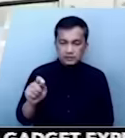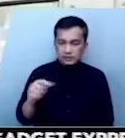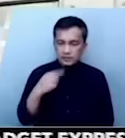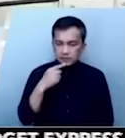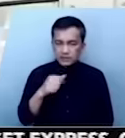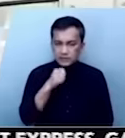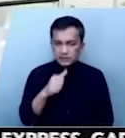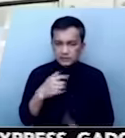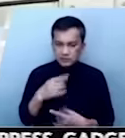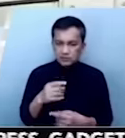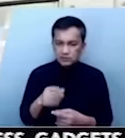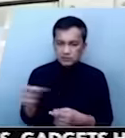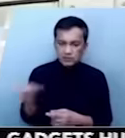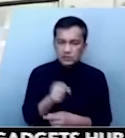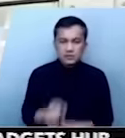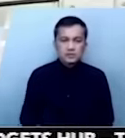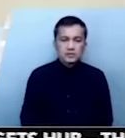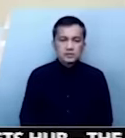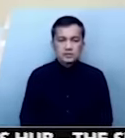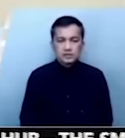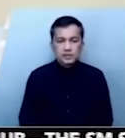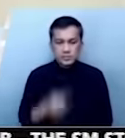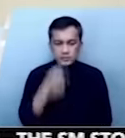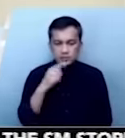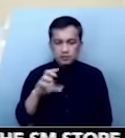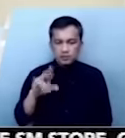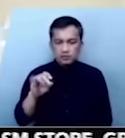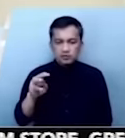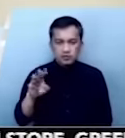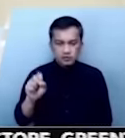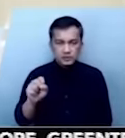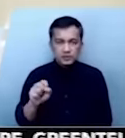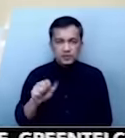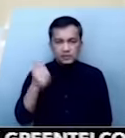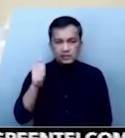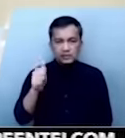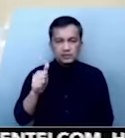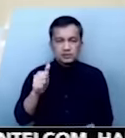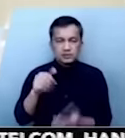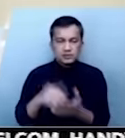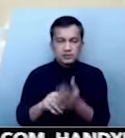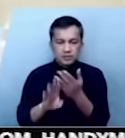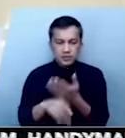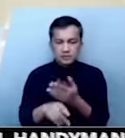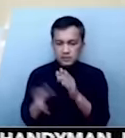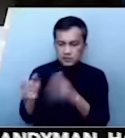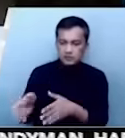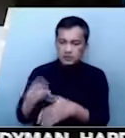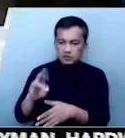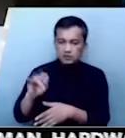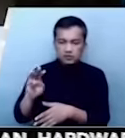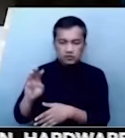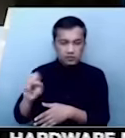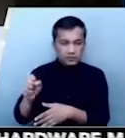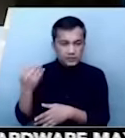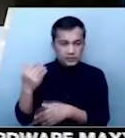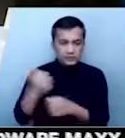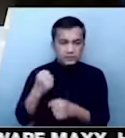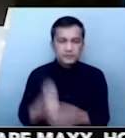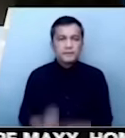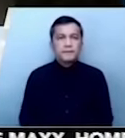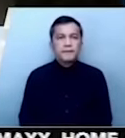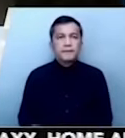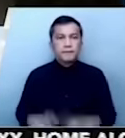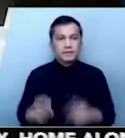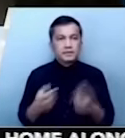yan. Sabi ng Customs, umabot sa 10,000 balikbayan box ang inabandon na sa Customs noong nakaraang taon. Pero nagawa naman daw